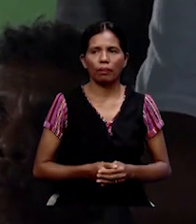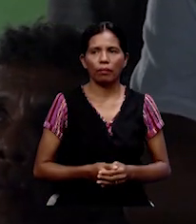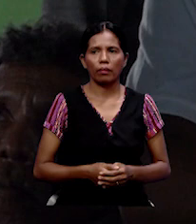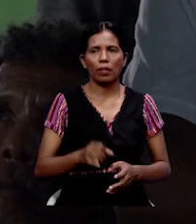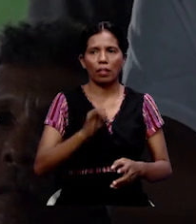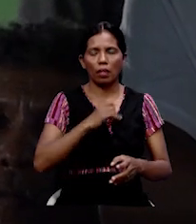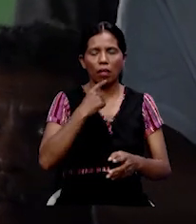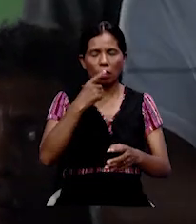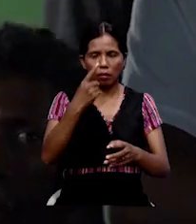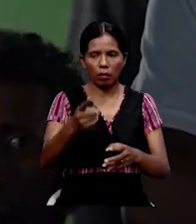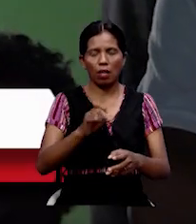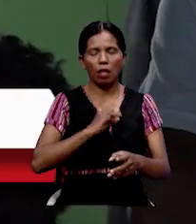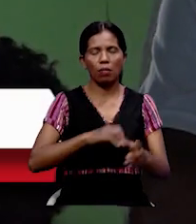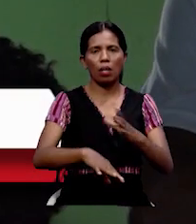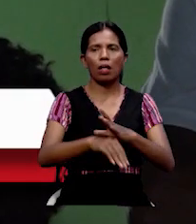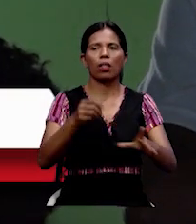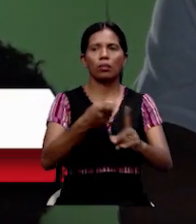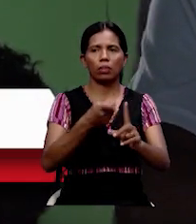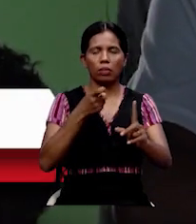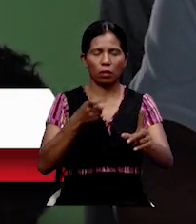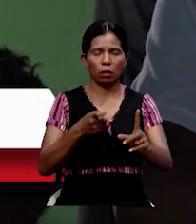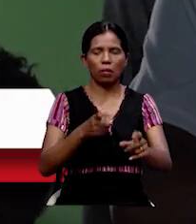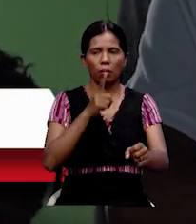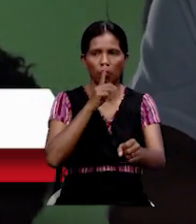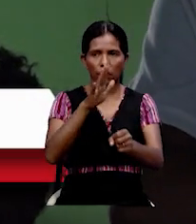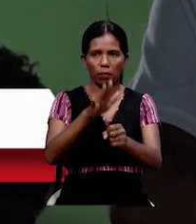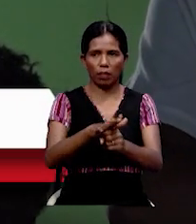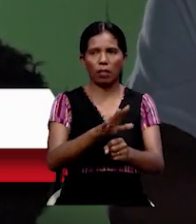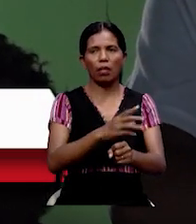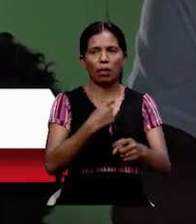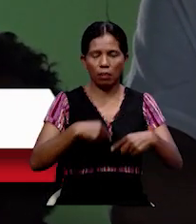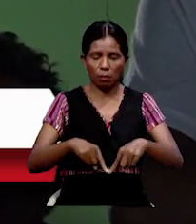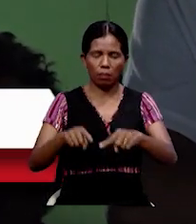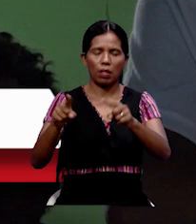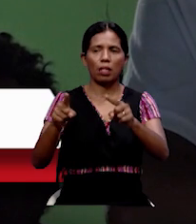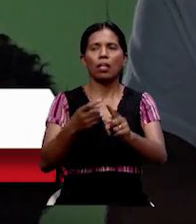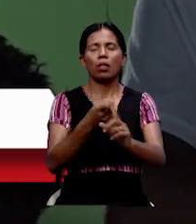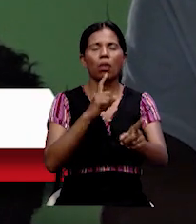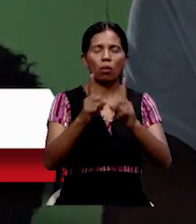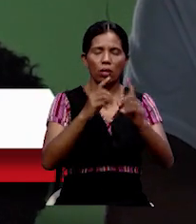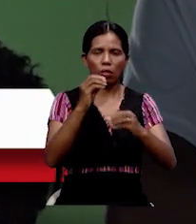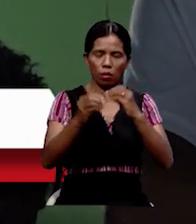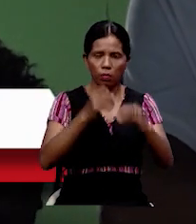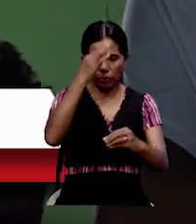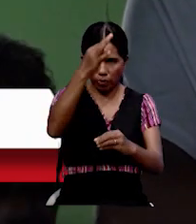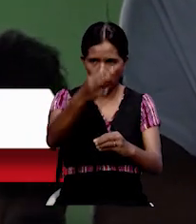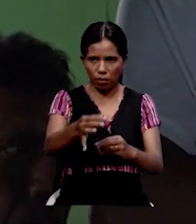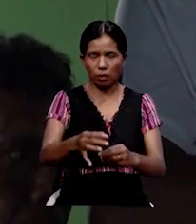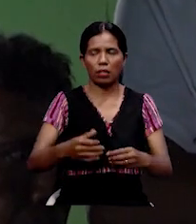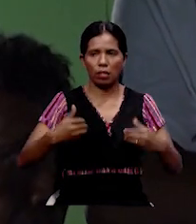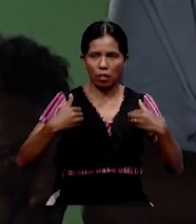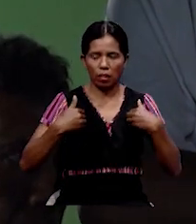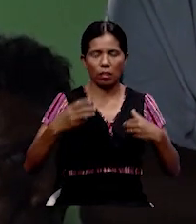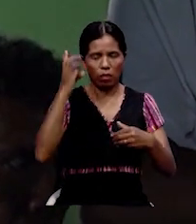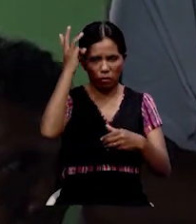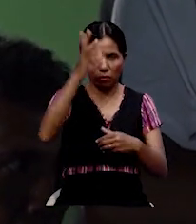Atau resignan, ami saya juramento, ami bapak na falta materia mas ya kultura rasi, ya